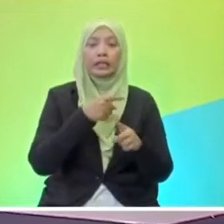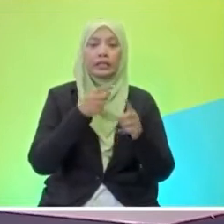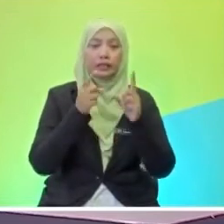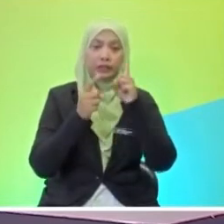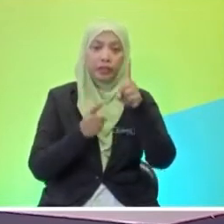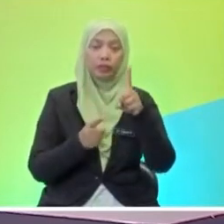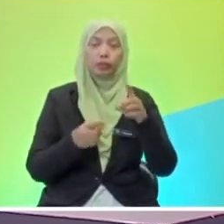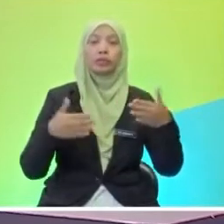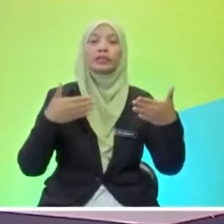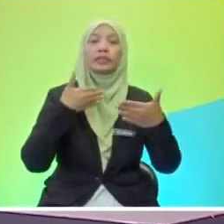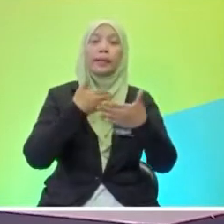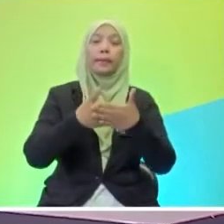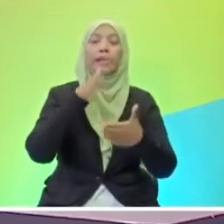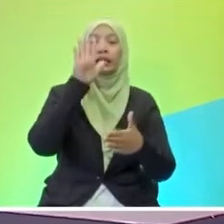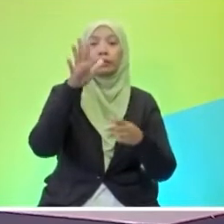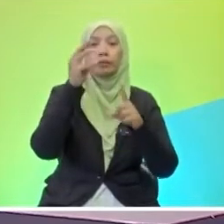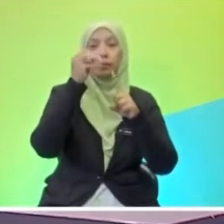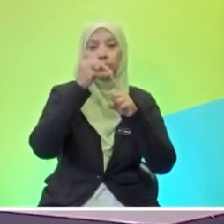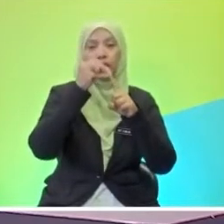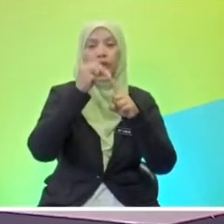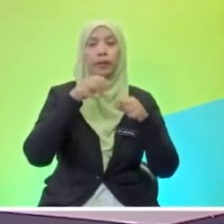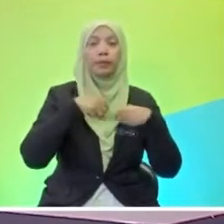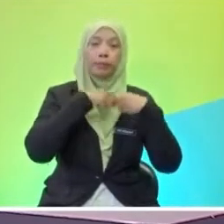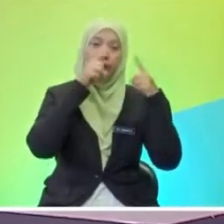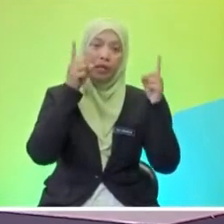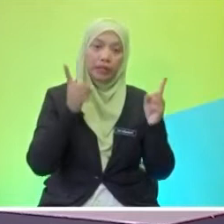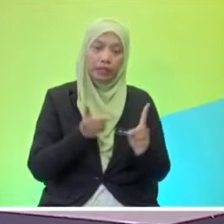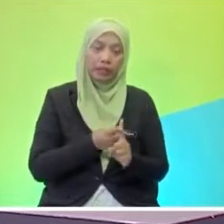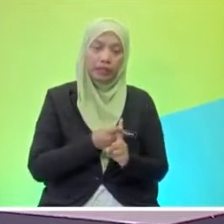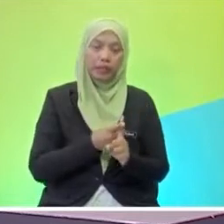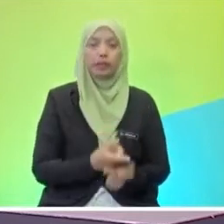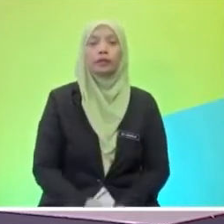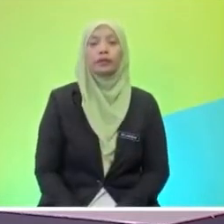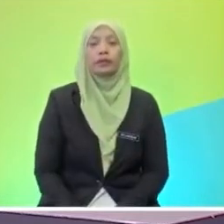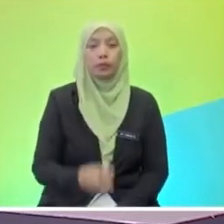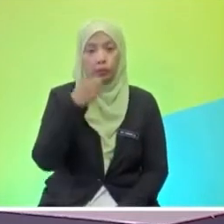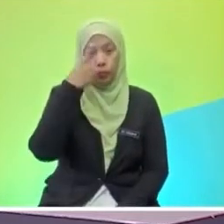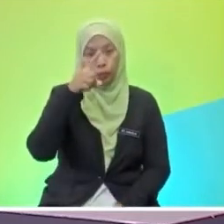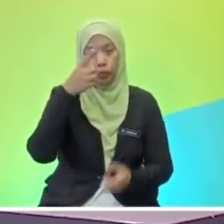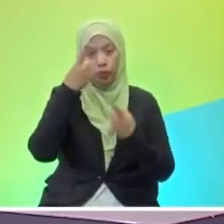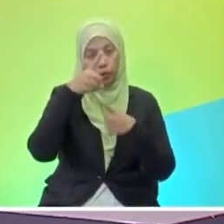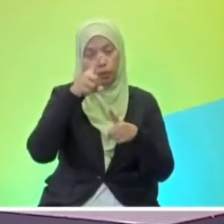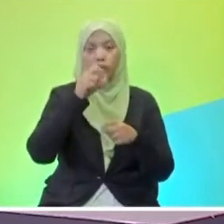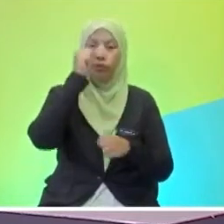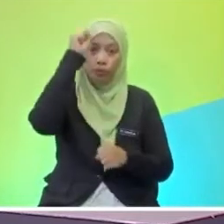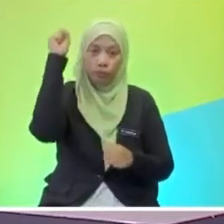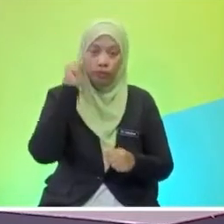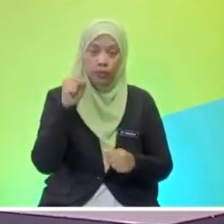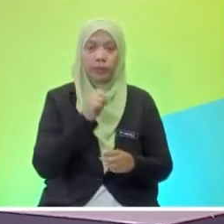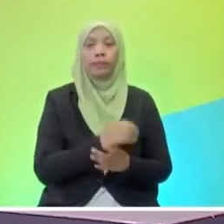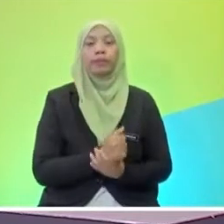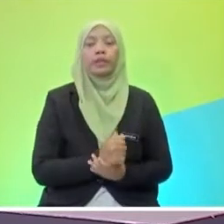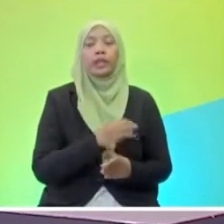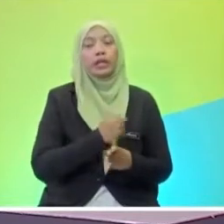maksimum 5 markah Oke jadi berhati-hatilah kalau kagak kita untuk kurang satu soal